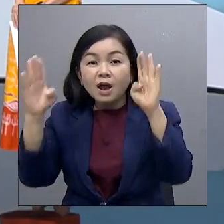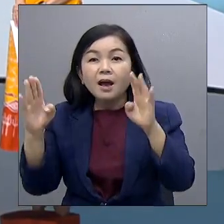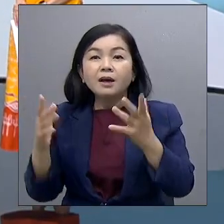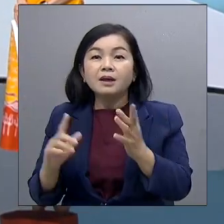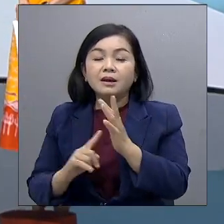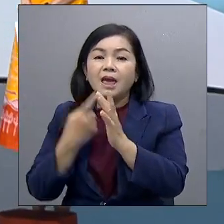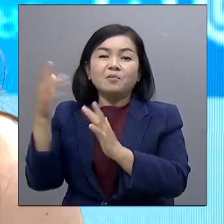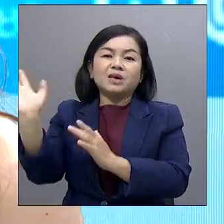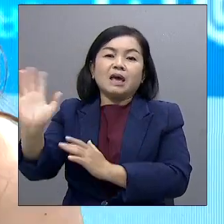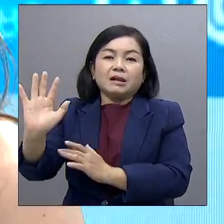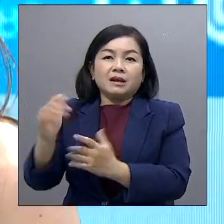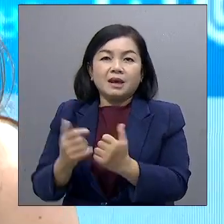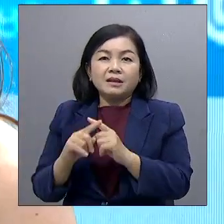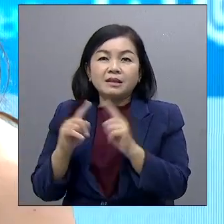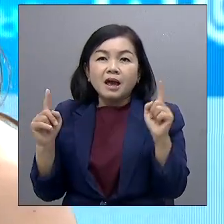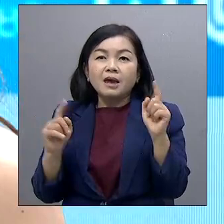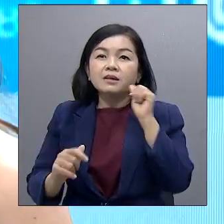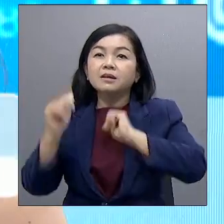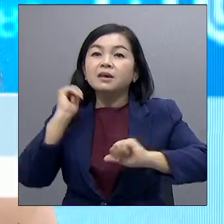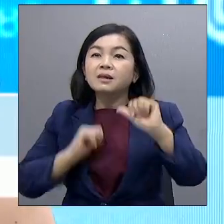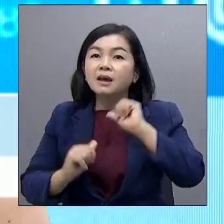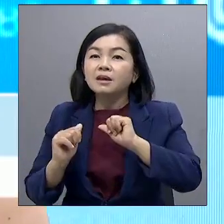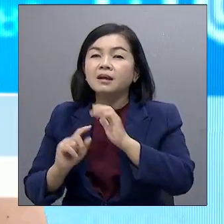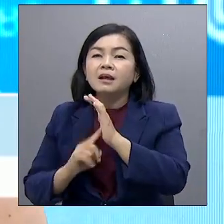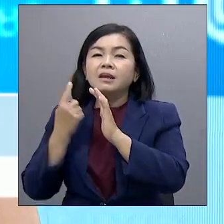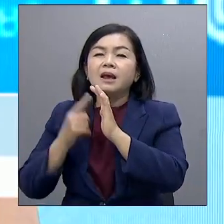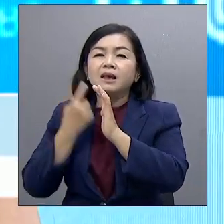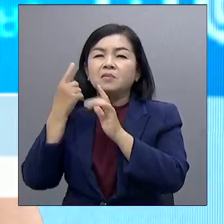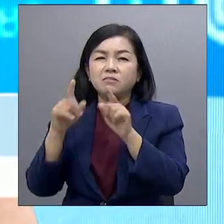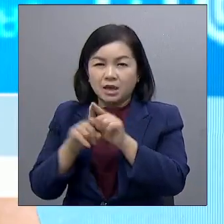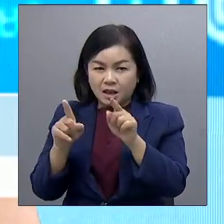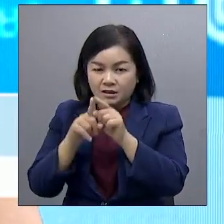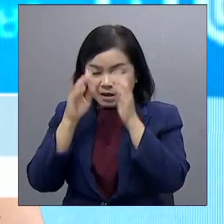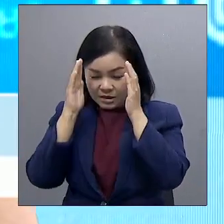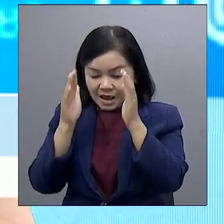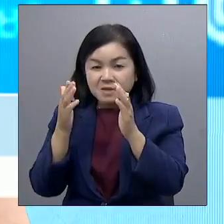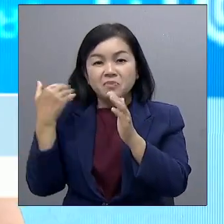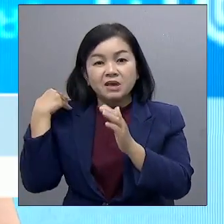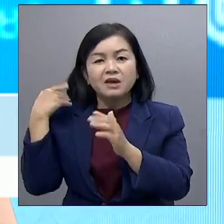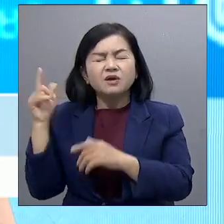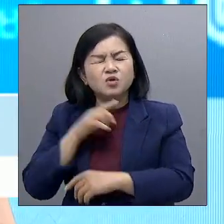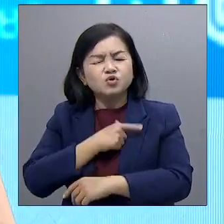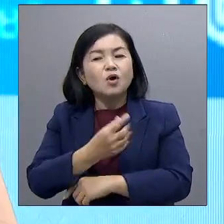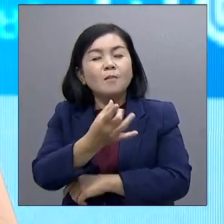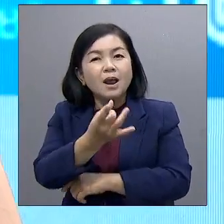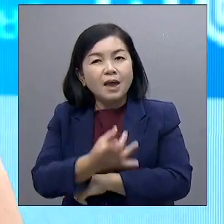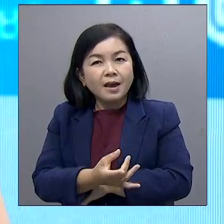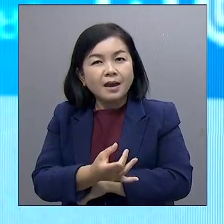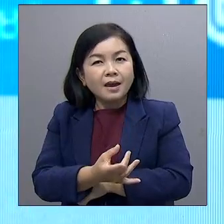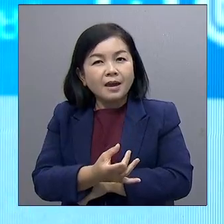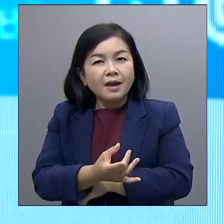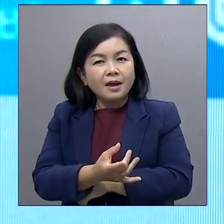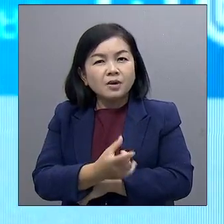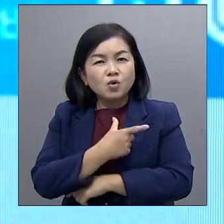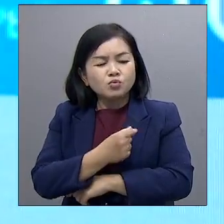เรื่องแรกมากแต่ก็คือเป็นรับบทนำก็คือเป็นเรื่องแรกๆเหมือนกันจริงๆแบบนี้เอออประทับใจฉากไหนครับโยชิครับความ